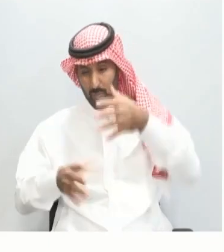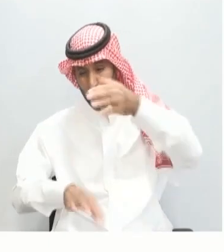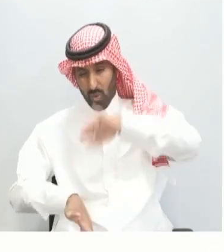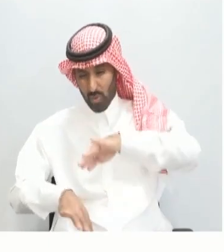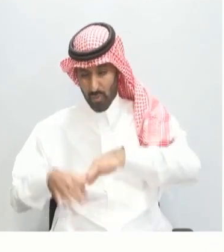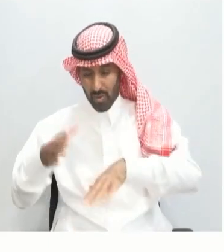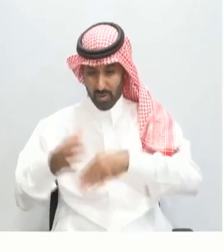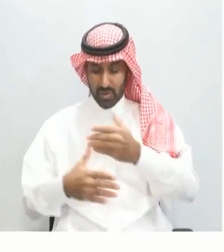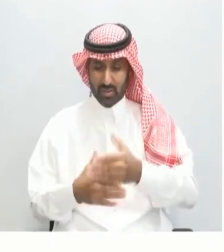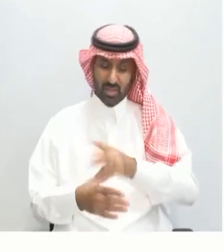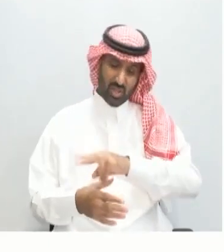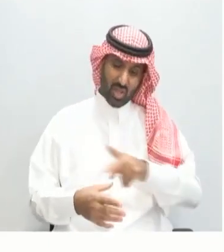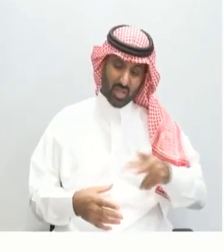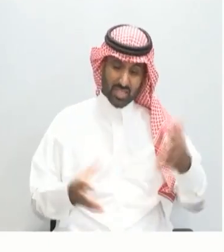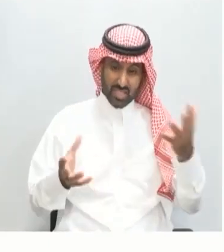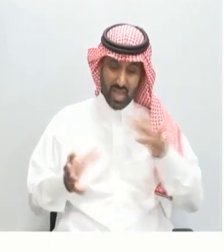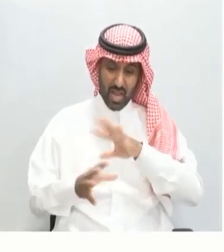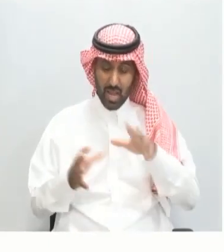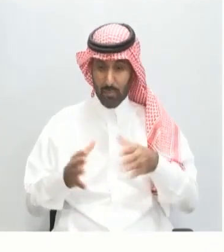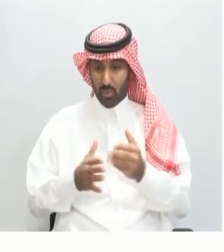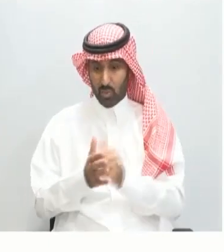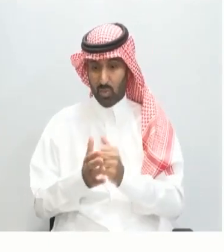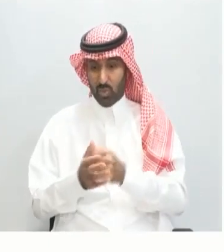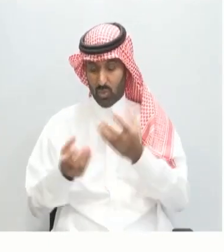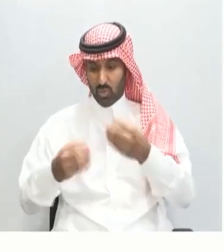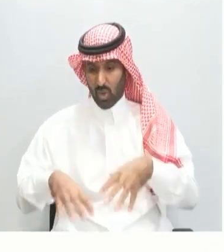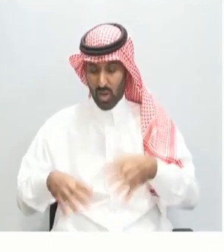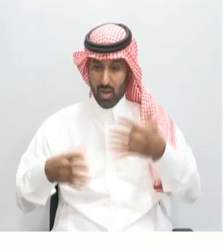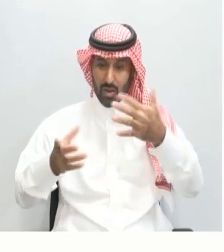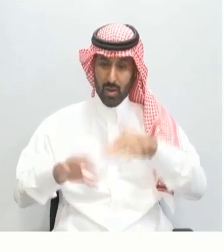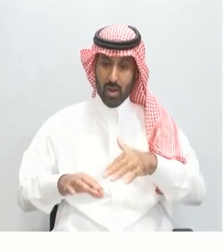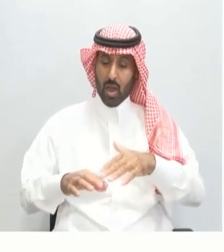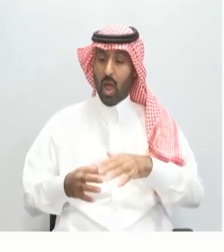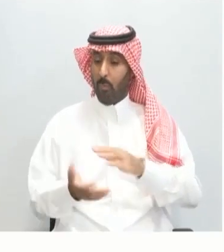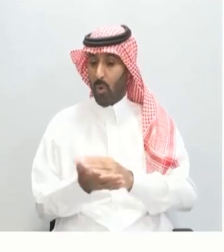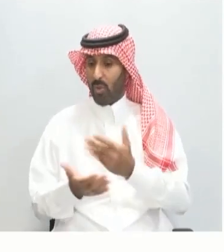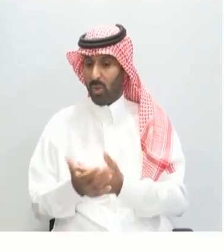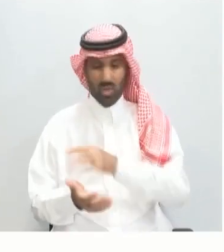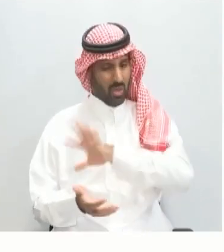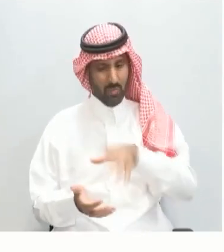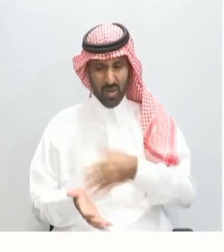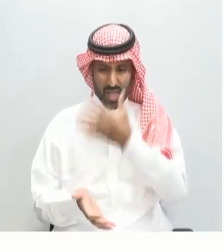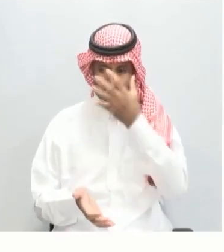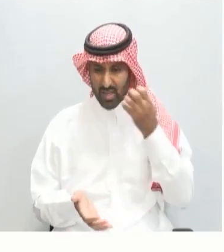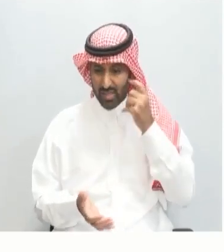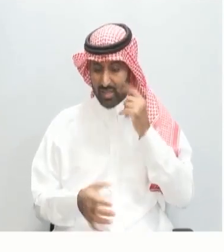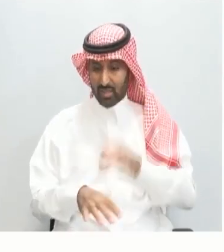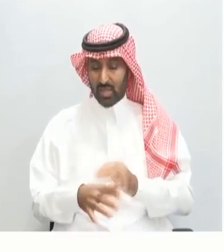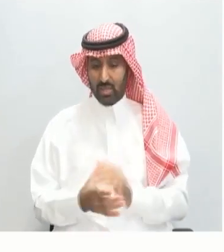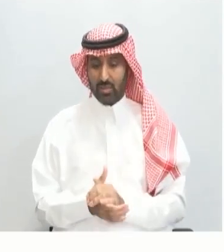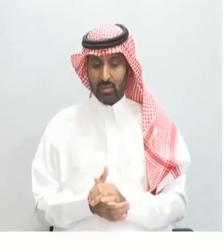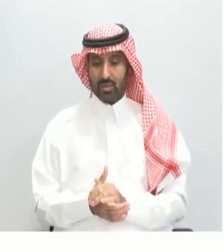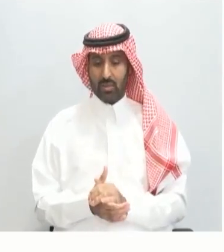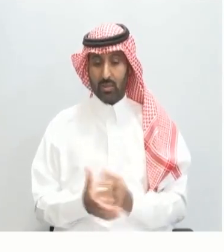وتغير اشكالها وايضا هلاك الكثير من الحيوانات والناس ايضا هذه